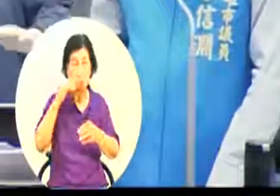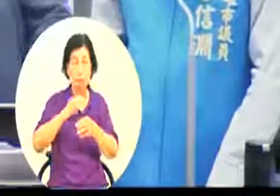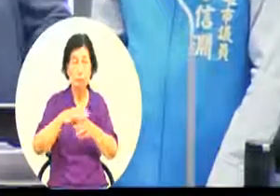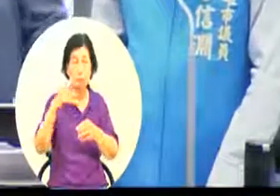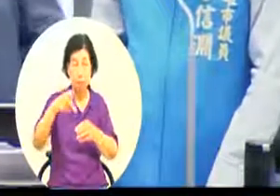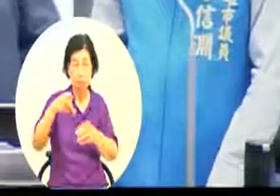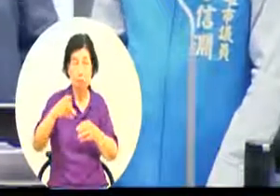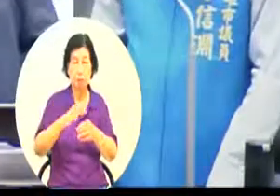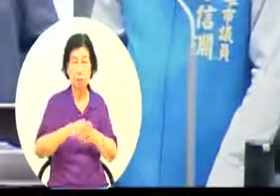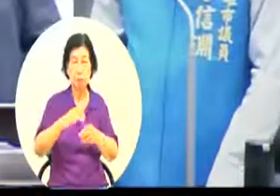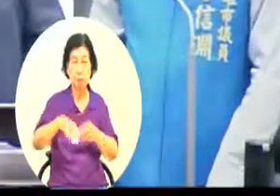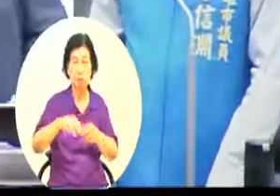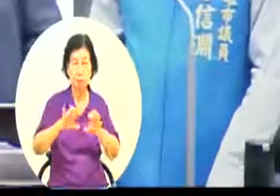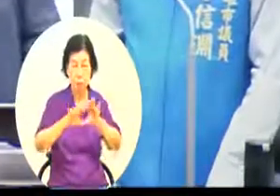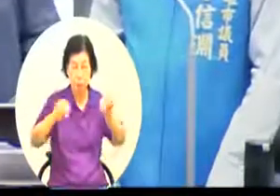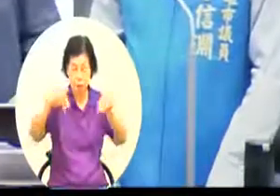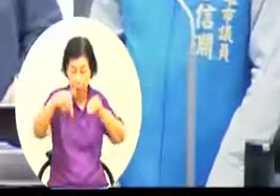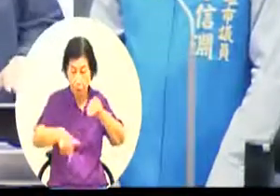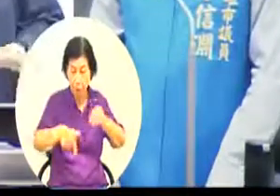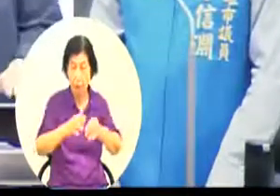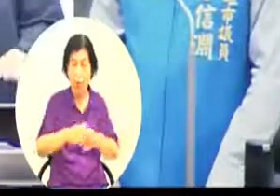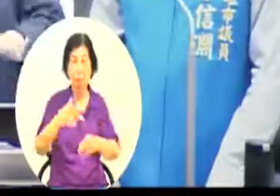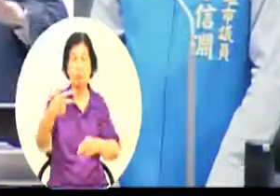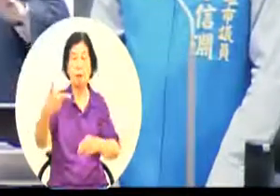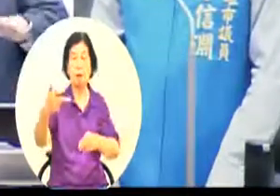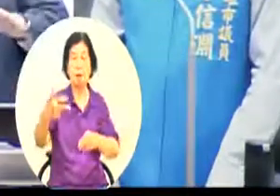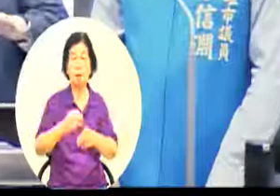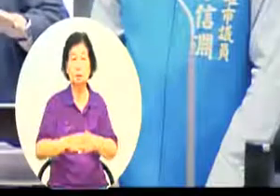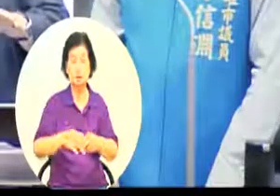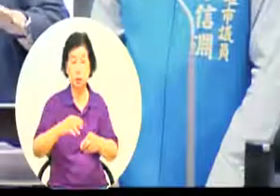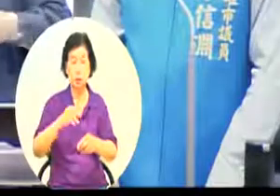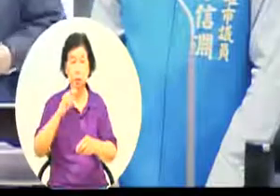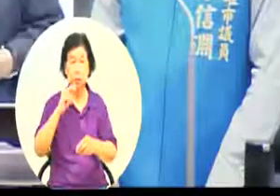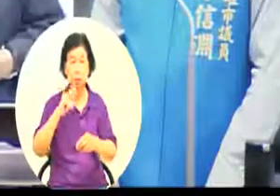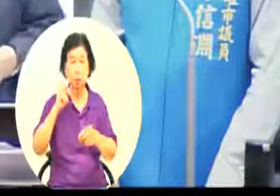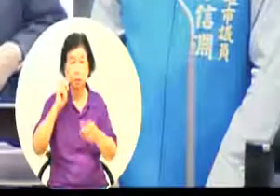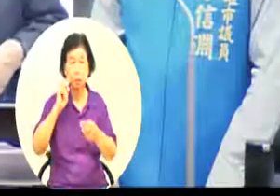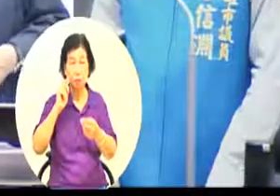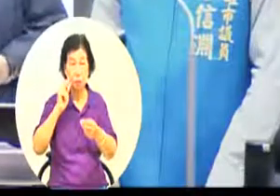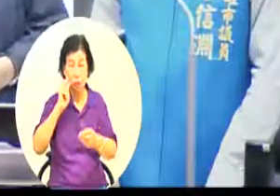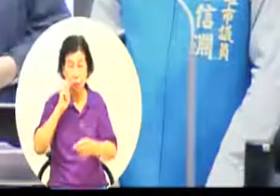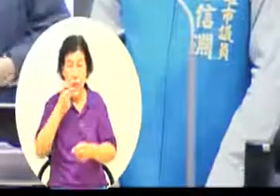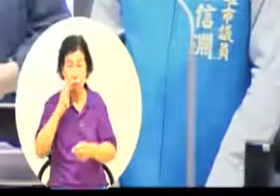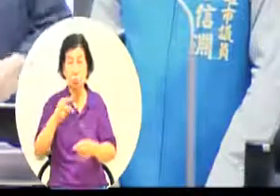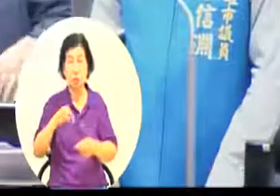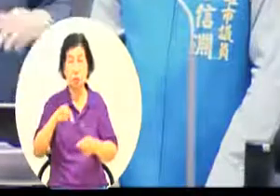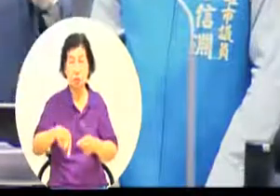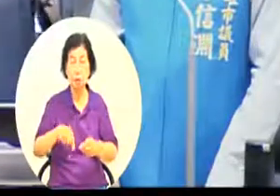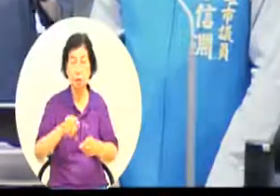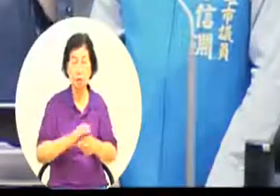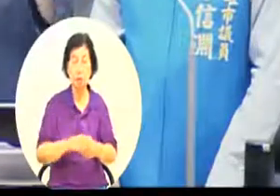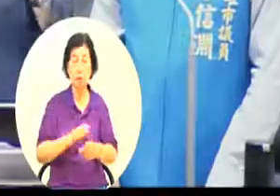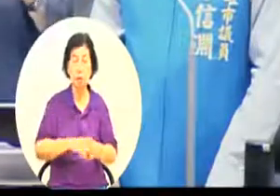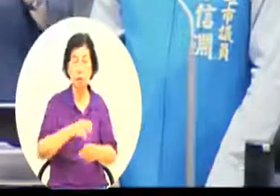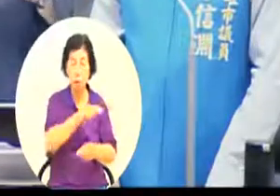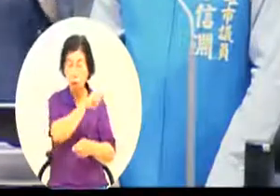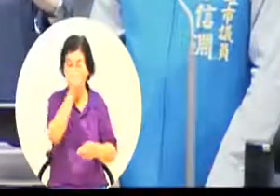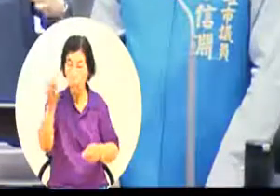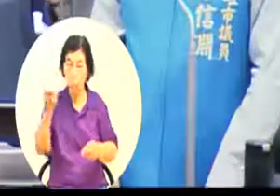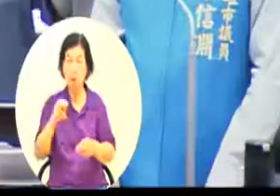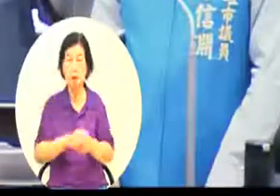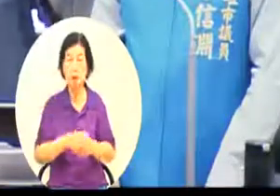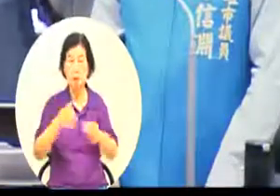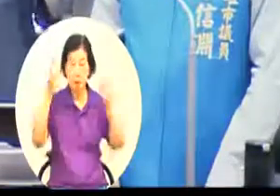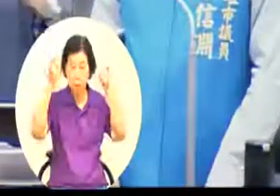是一个错误。但是这都是一个城市治理的眼界。今天高雄不可能说